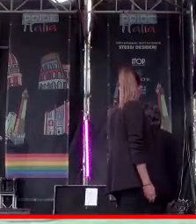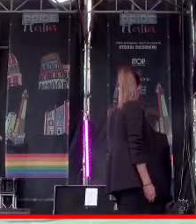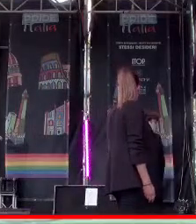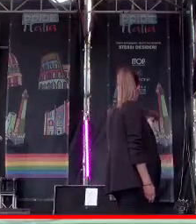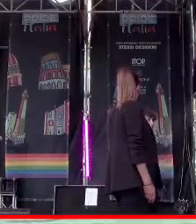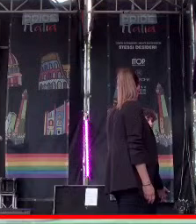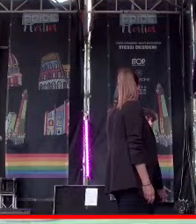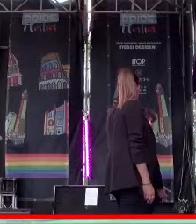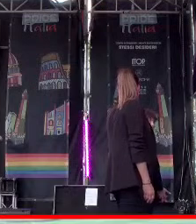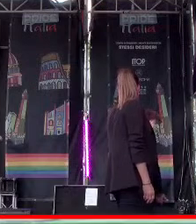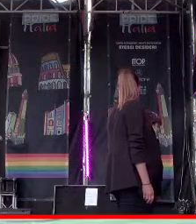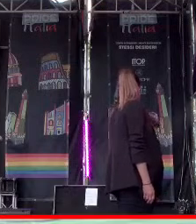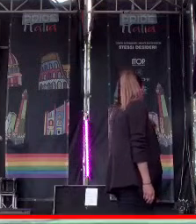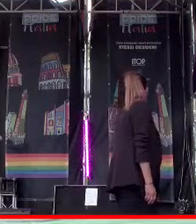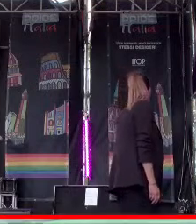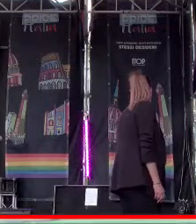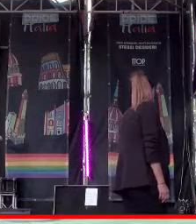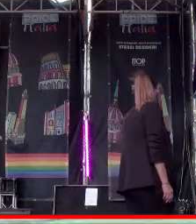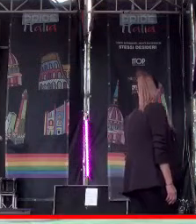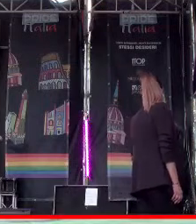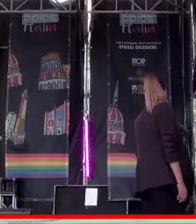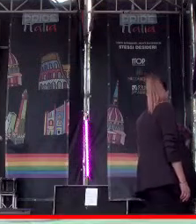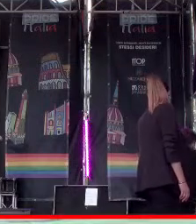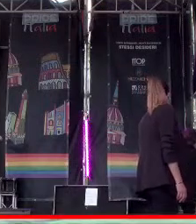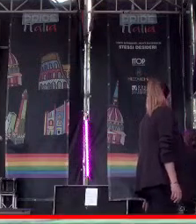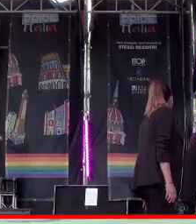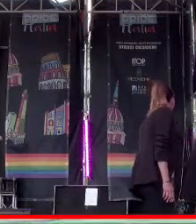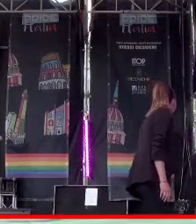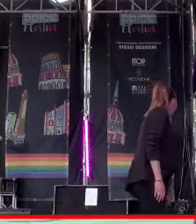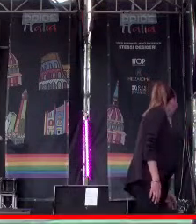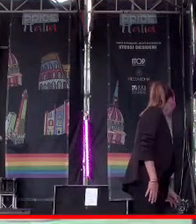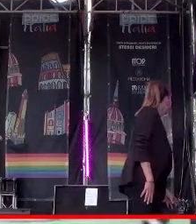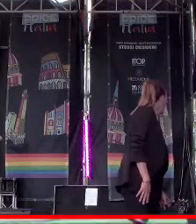Si sente? Pubblico, si sente?